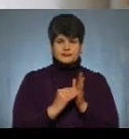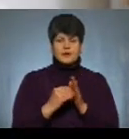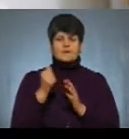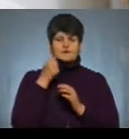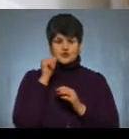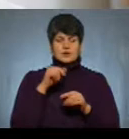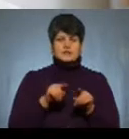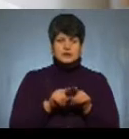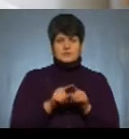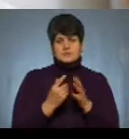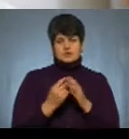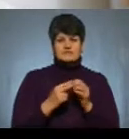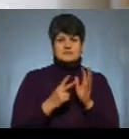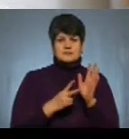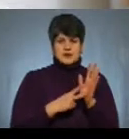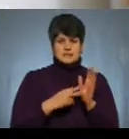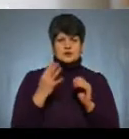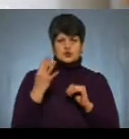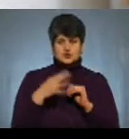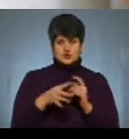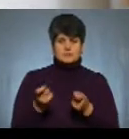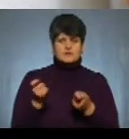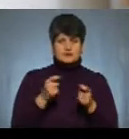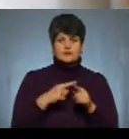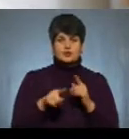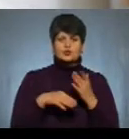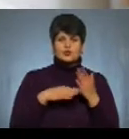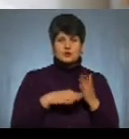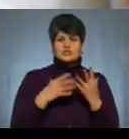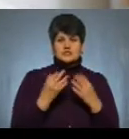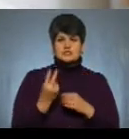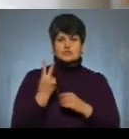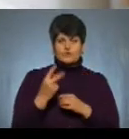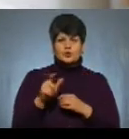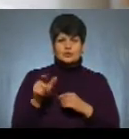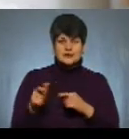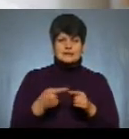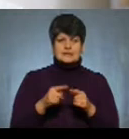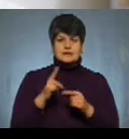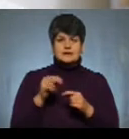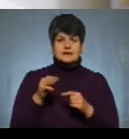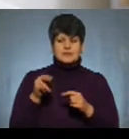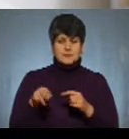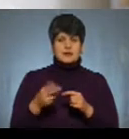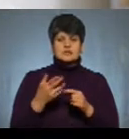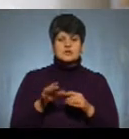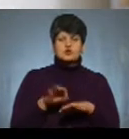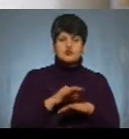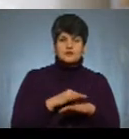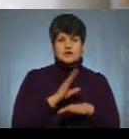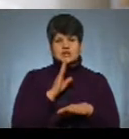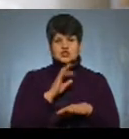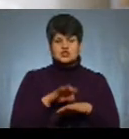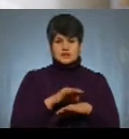само після близько 17:40 доставлено швидкою допомогою ще двох пацієнтів з даної ДТП, це чоловік з